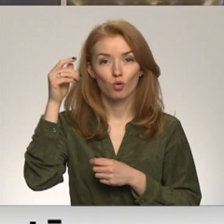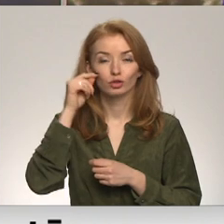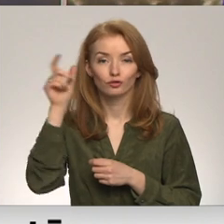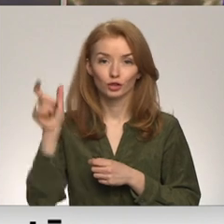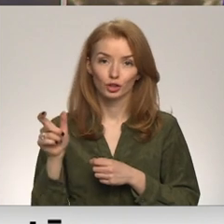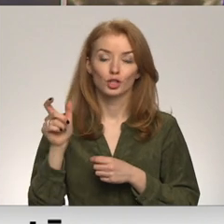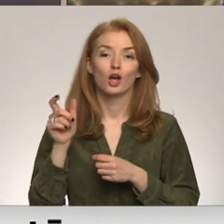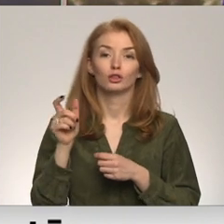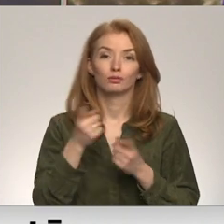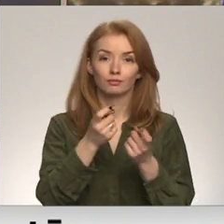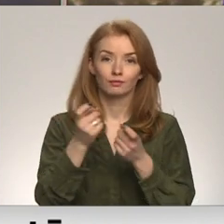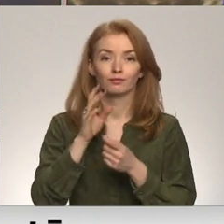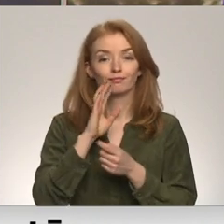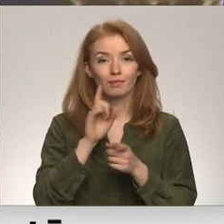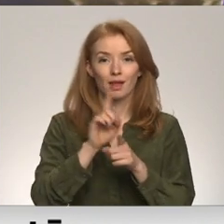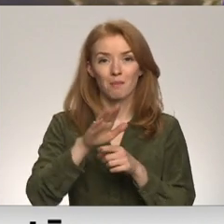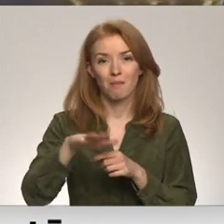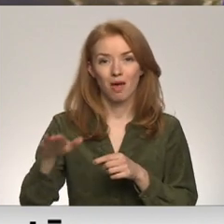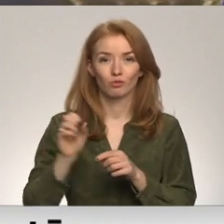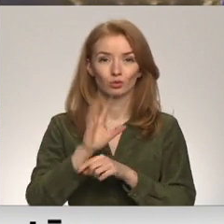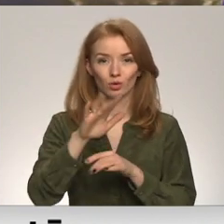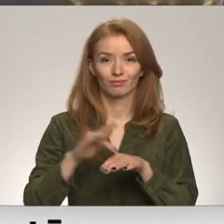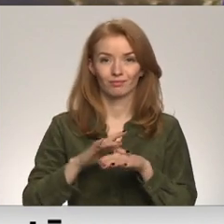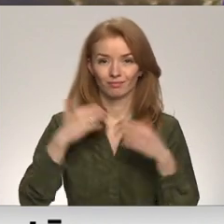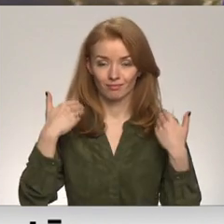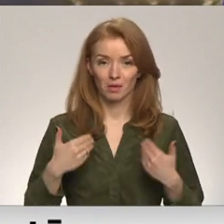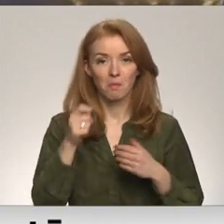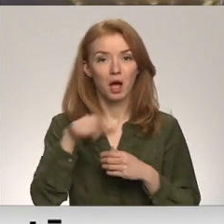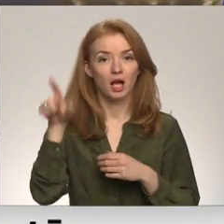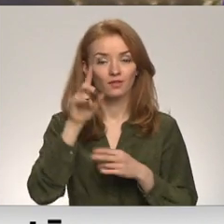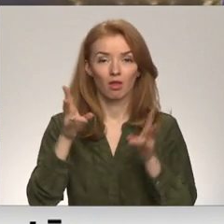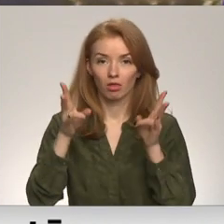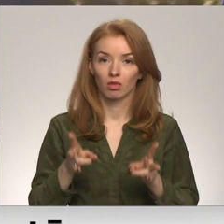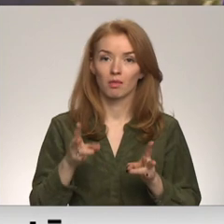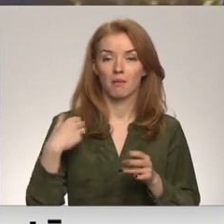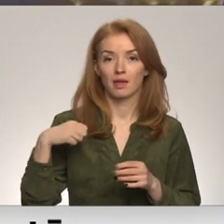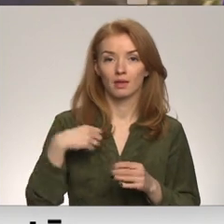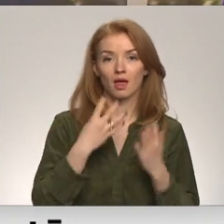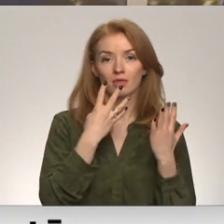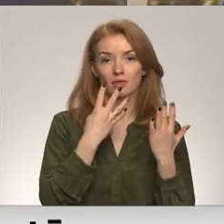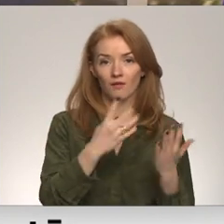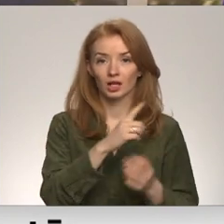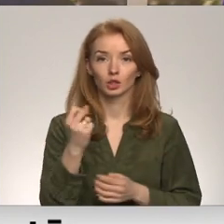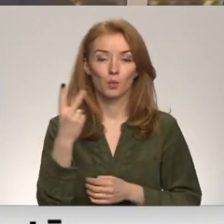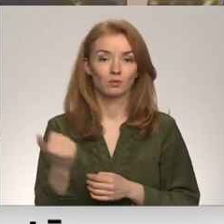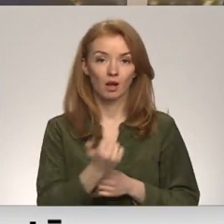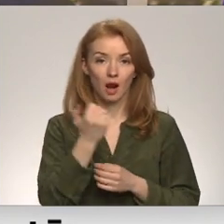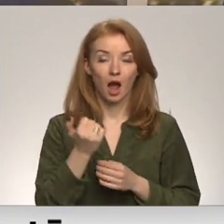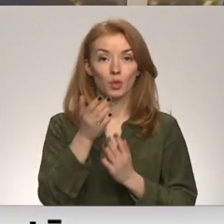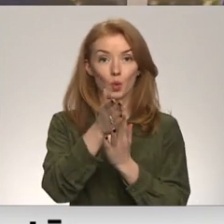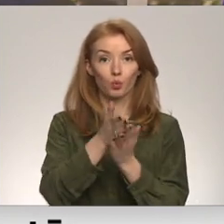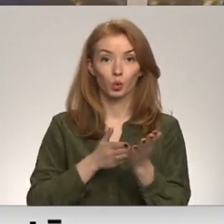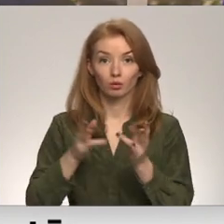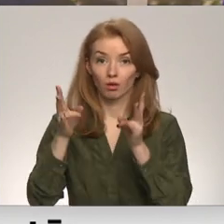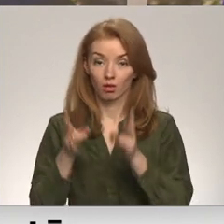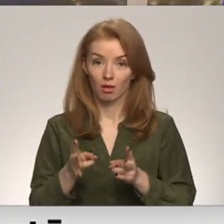vai video, 90% gadījumi bijušas pakļautas meitenes no 9 līdz 12 gadu vecumam. Pusē gadījumu bērns pats